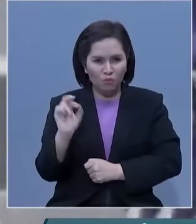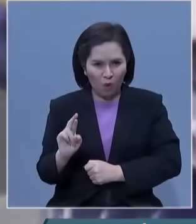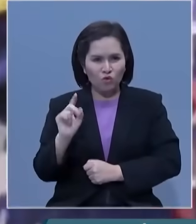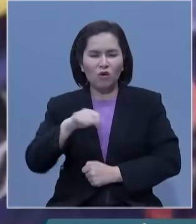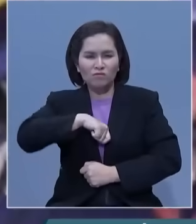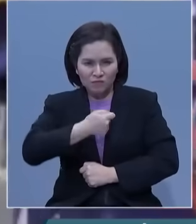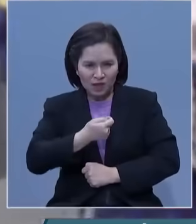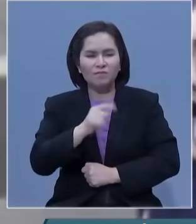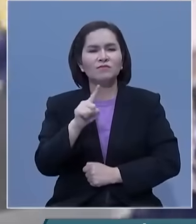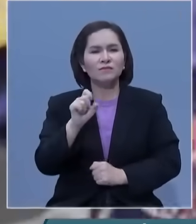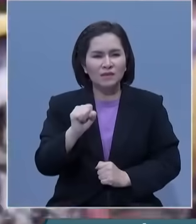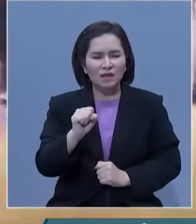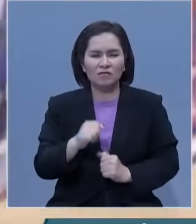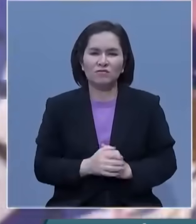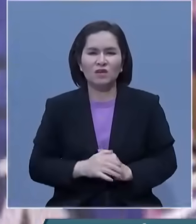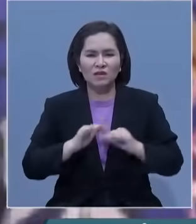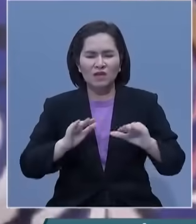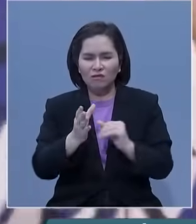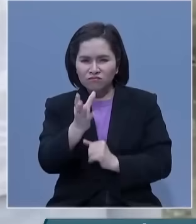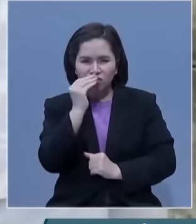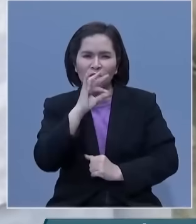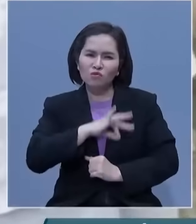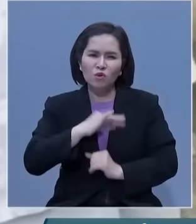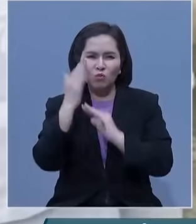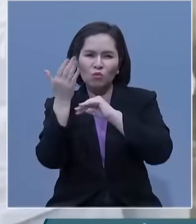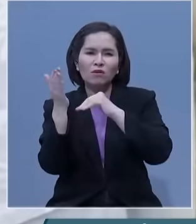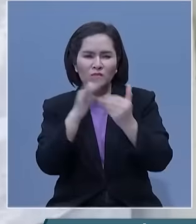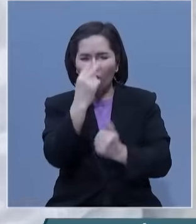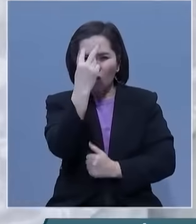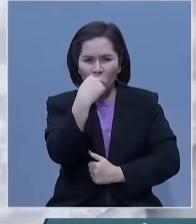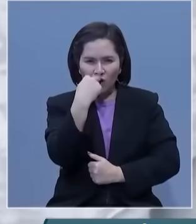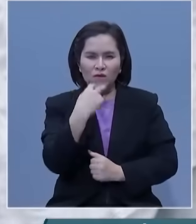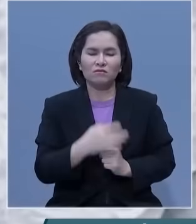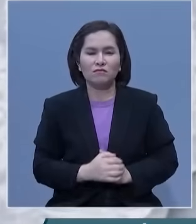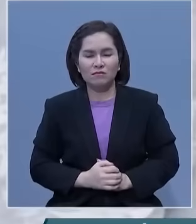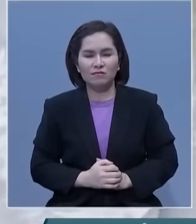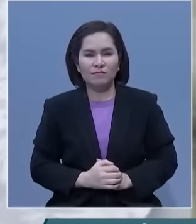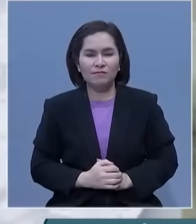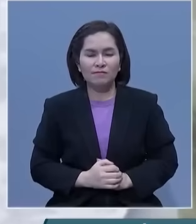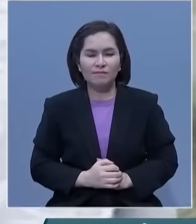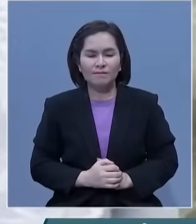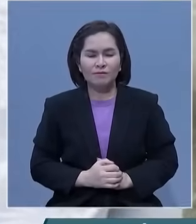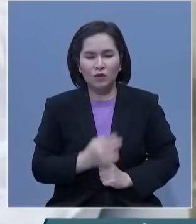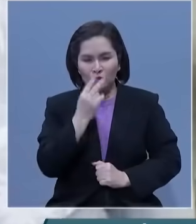องจ่ายแสนหนึ่งเด็กได้ยินแบบนั้นโอ้โหรู้สึกหมดหวังแล้วอะร้องไห้เลยนะคะไป